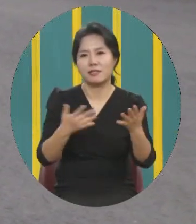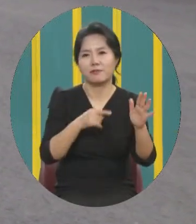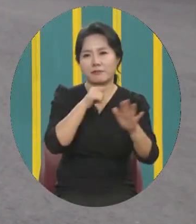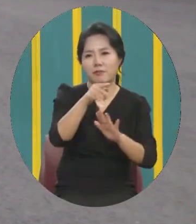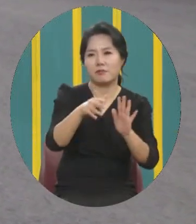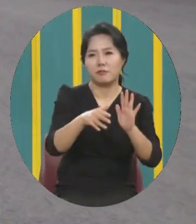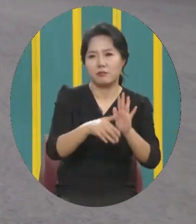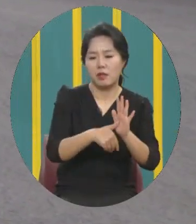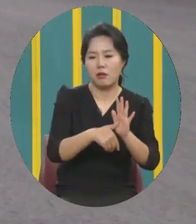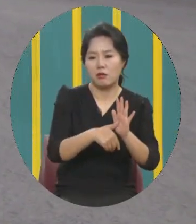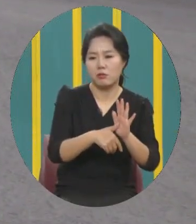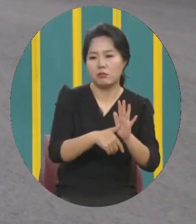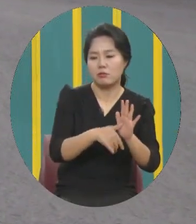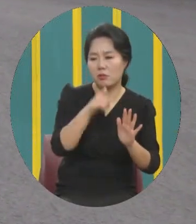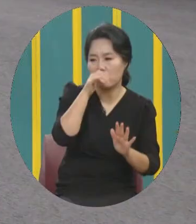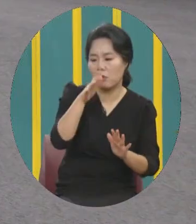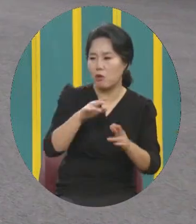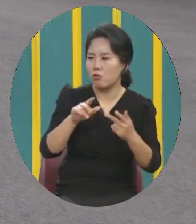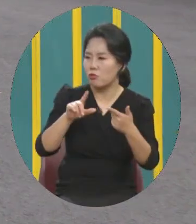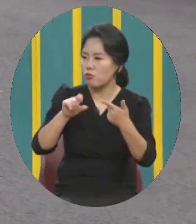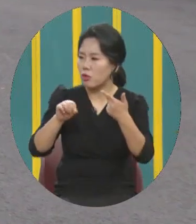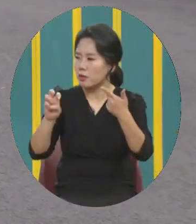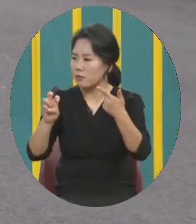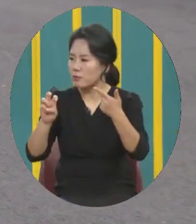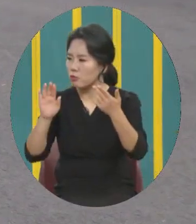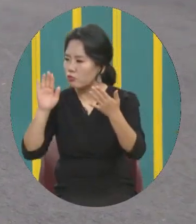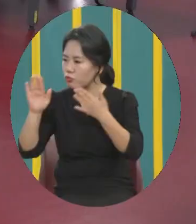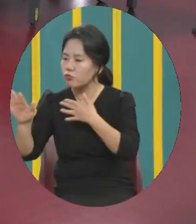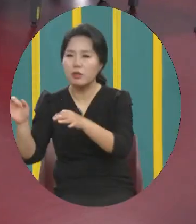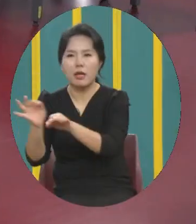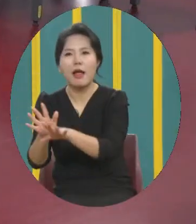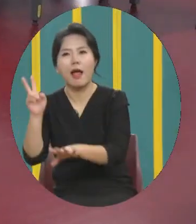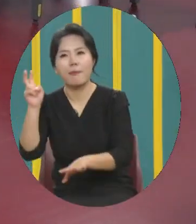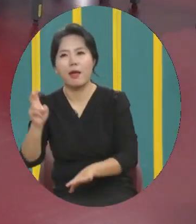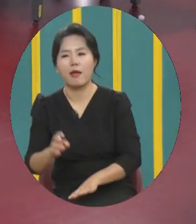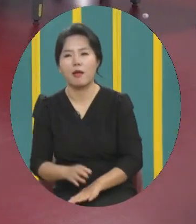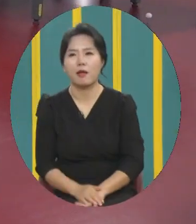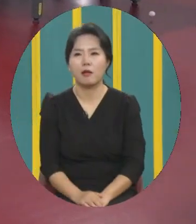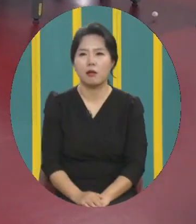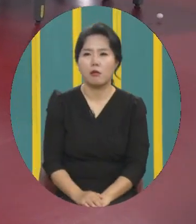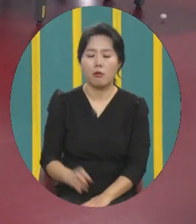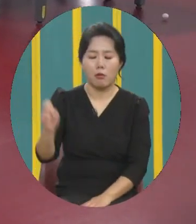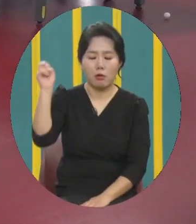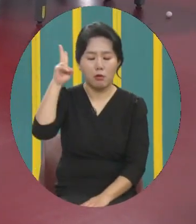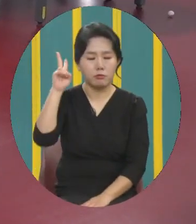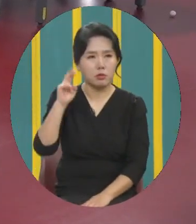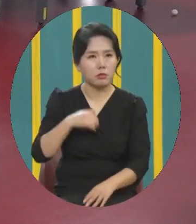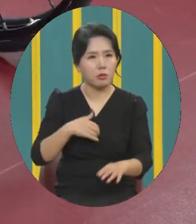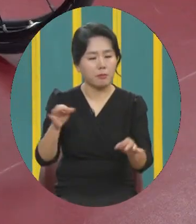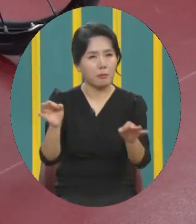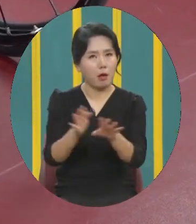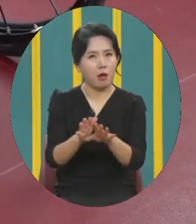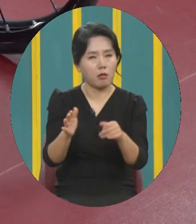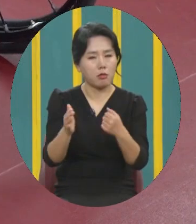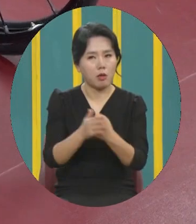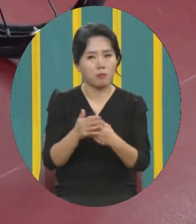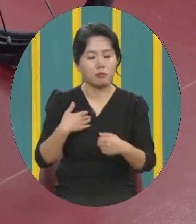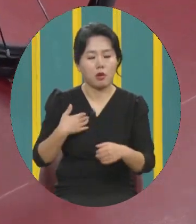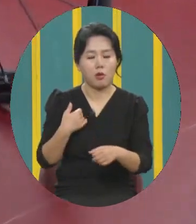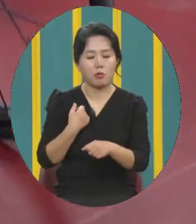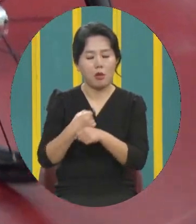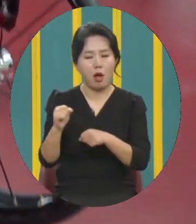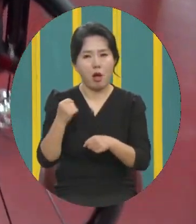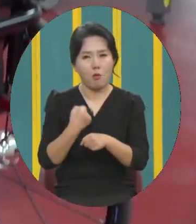아마 6월 30일 이후쯤에 없어지지 않았을까 싶어요. 갑자기 사라진 장애인 주차구역 때문에 당황한